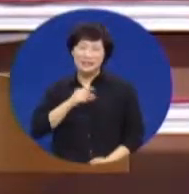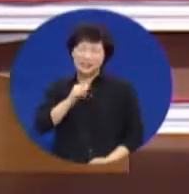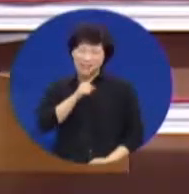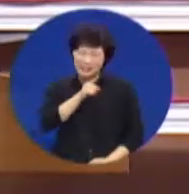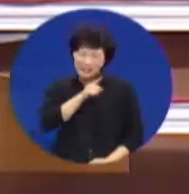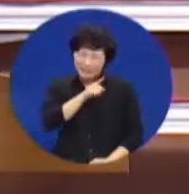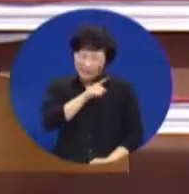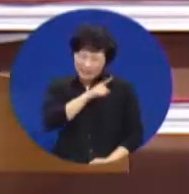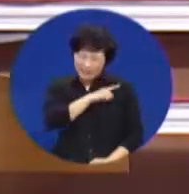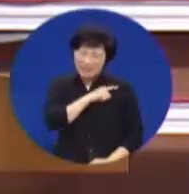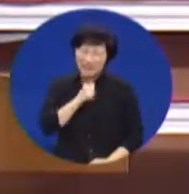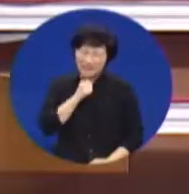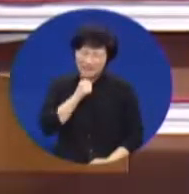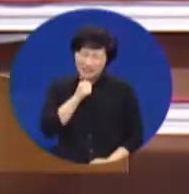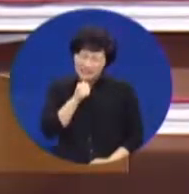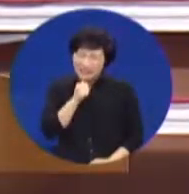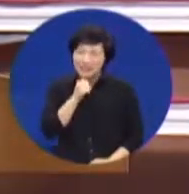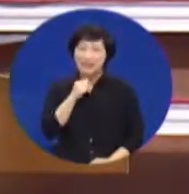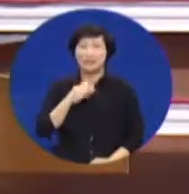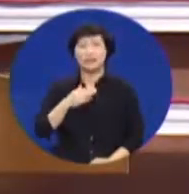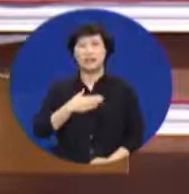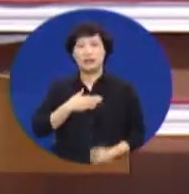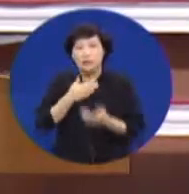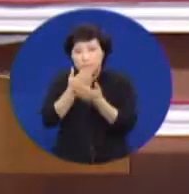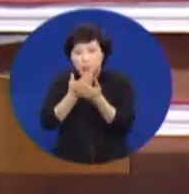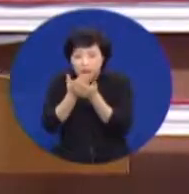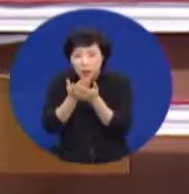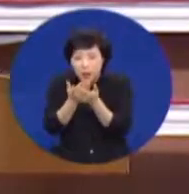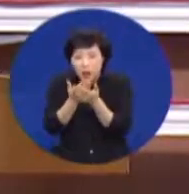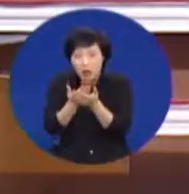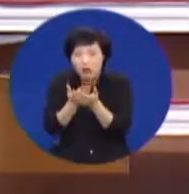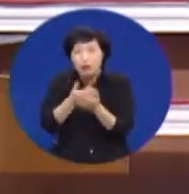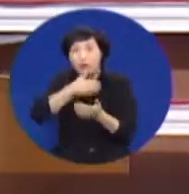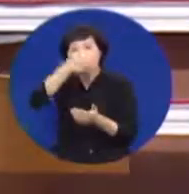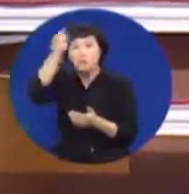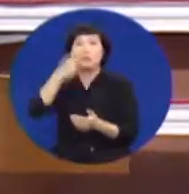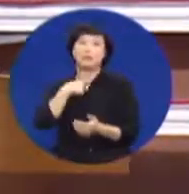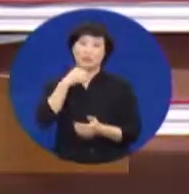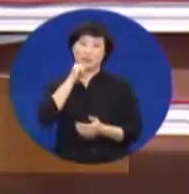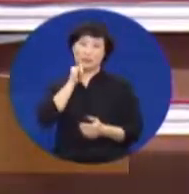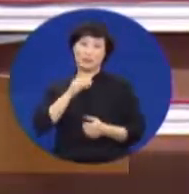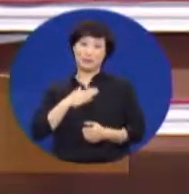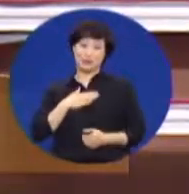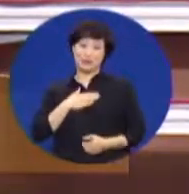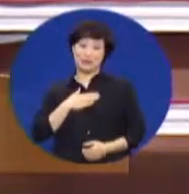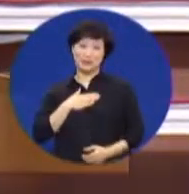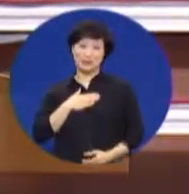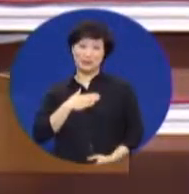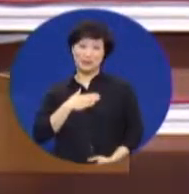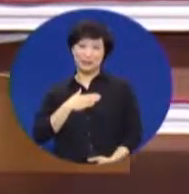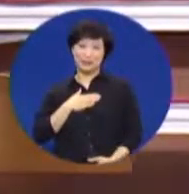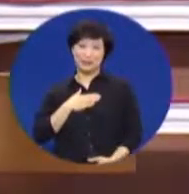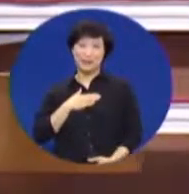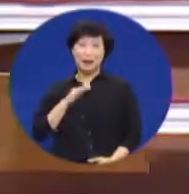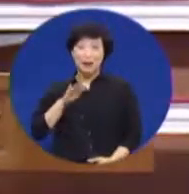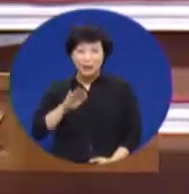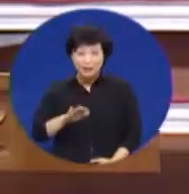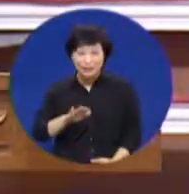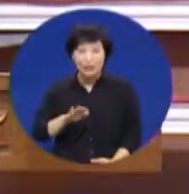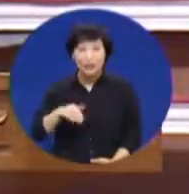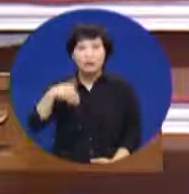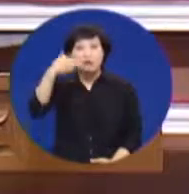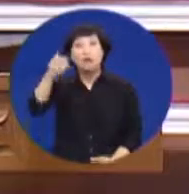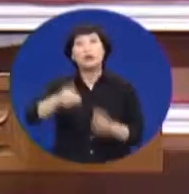가장 가난하게 빌어먹을 정도의 꿈을 꿀 때가 있어요. 그런데도 그